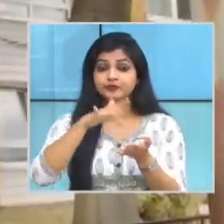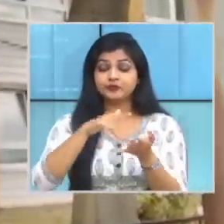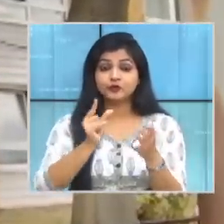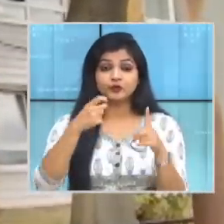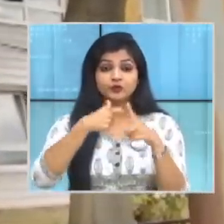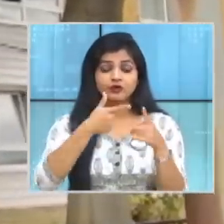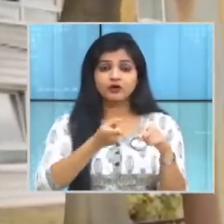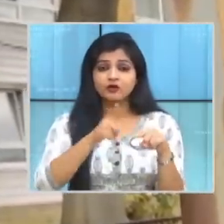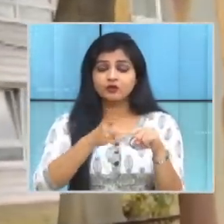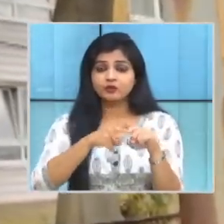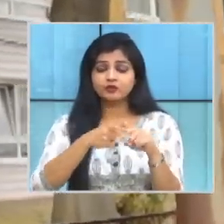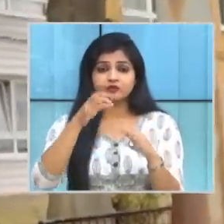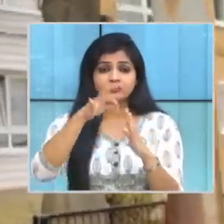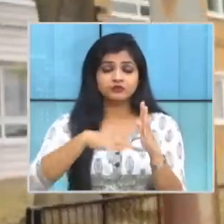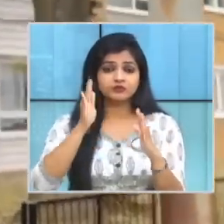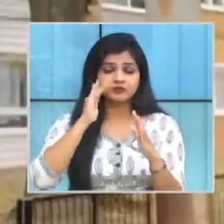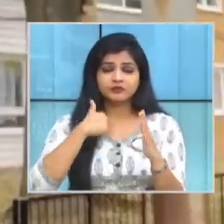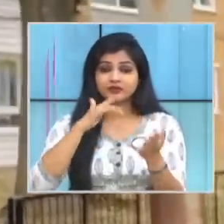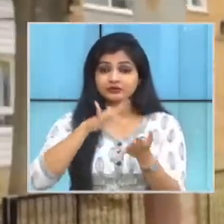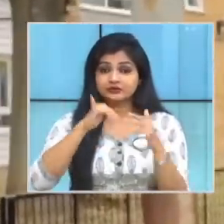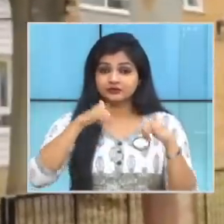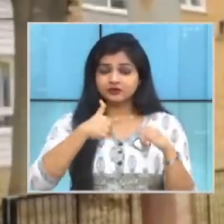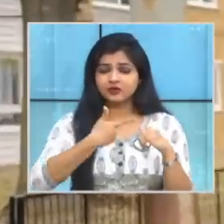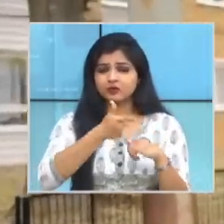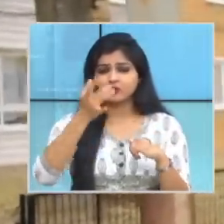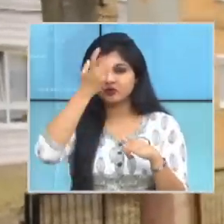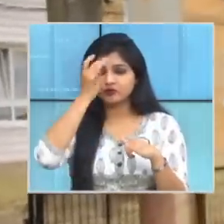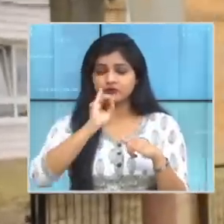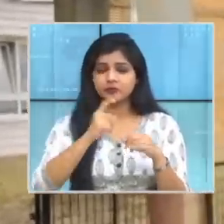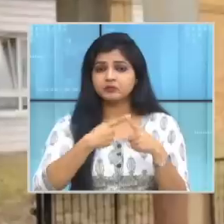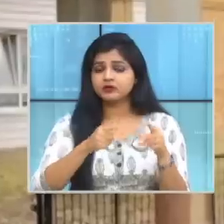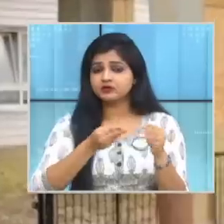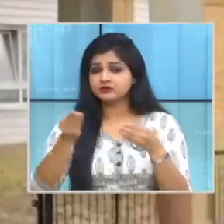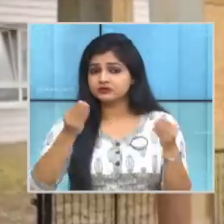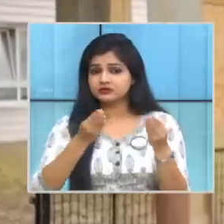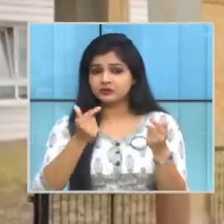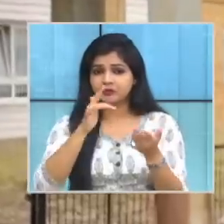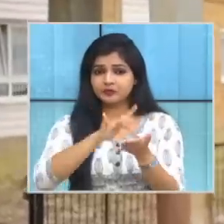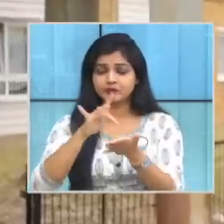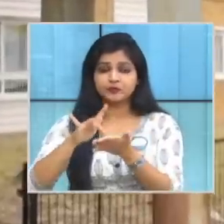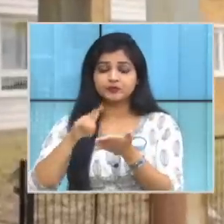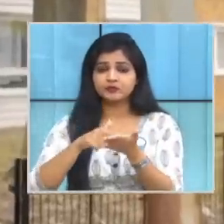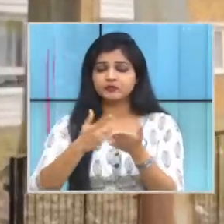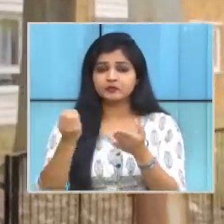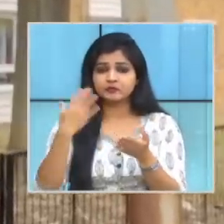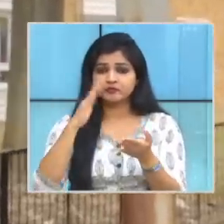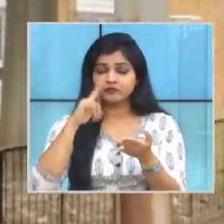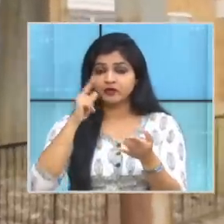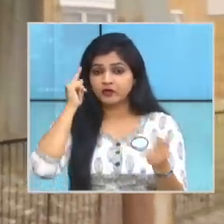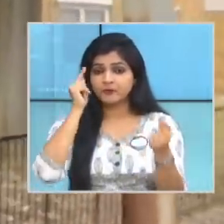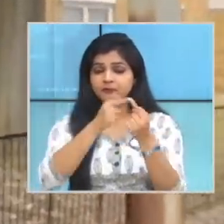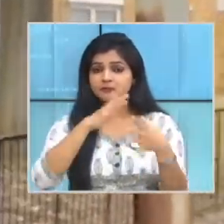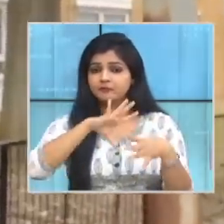കേൾക്കുമ്പോൾ പേടിയുണ്ട്. എങ്കിലും ഞങ്ങളുടെ ഏരിയ ഒന്നും ഇതുവരെ അഫക്റ്റ് ചെയ്തിട്ടില്ല. പക്ഷേ നിയർ ബൈ പ്ലേസസിലൊക്കെ കുറച്ച് ഏരിയാസ് അവർ പറയുന്നുണ്ട്, ടാർഗറ്റഡ് പ്ലേസ്